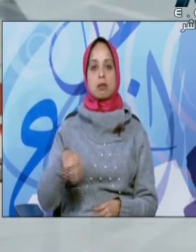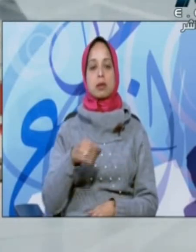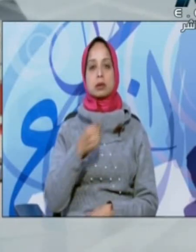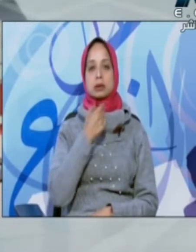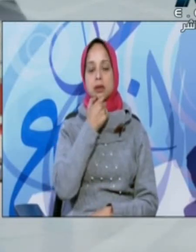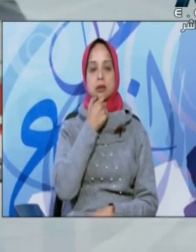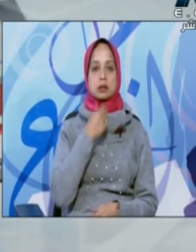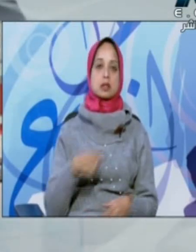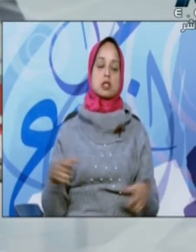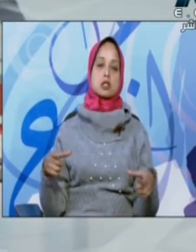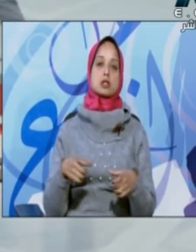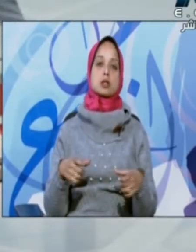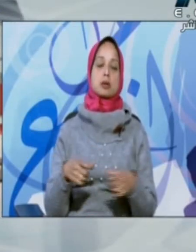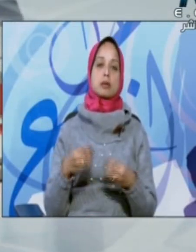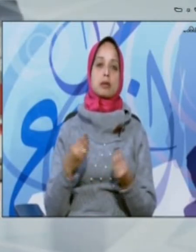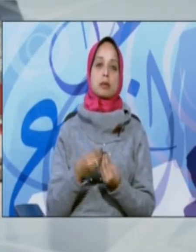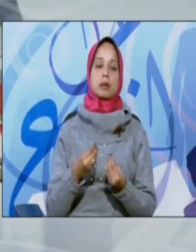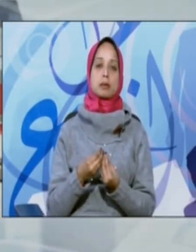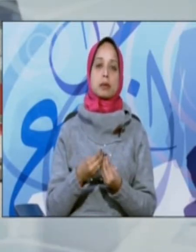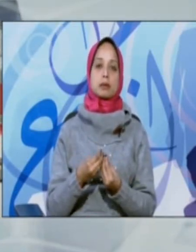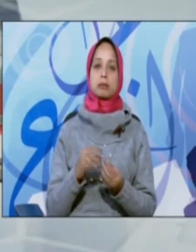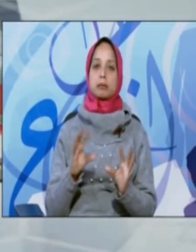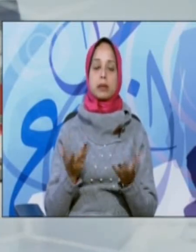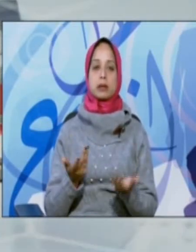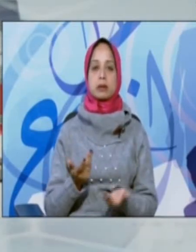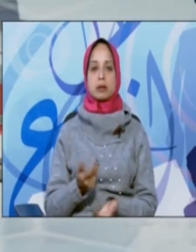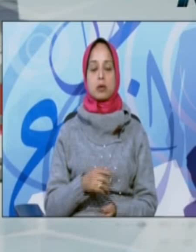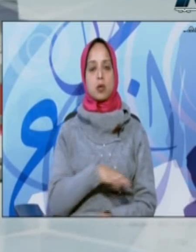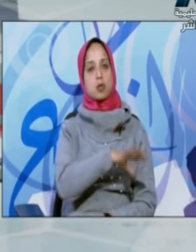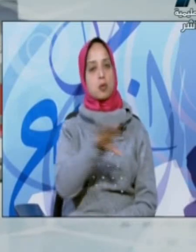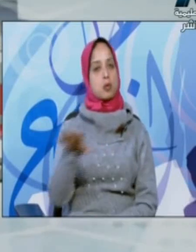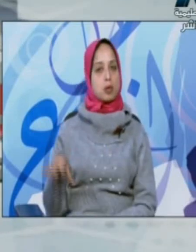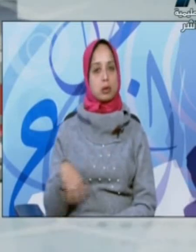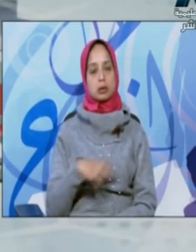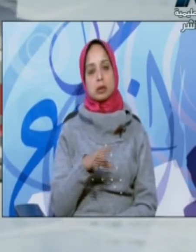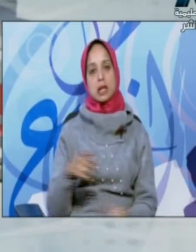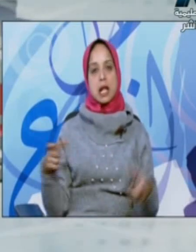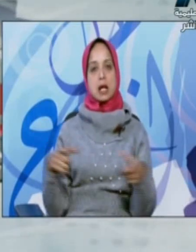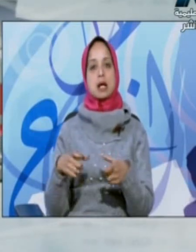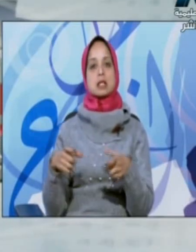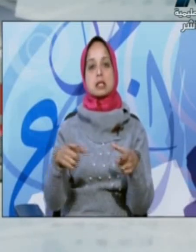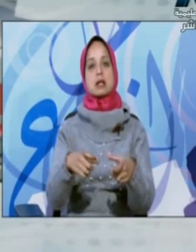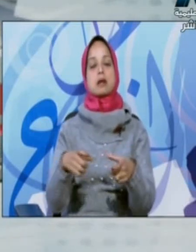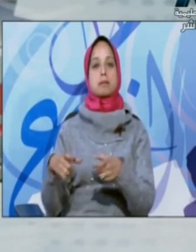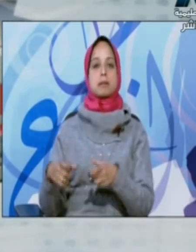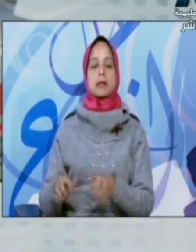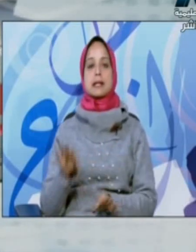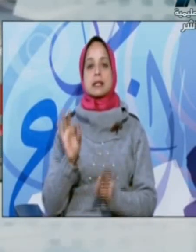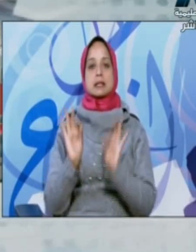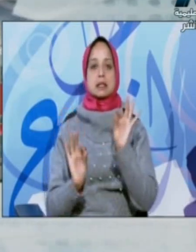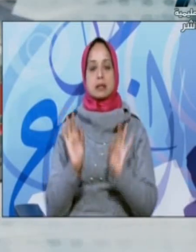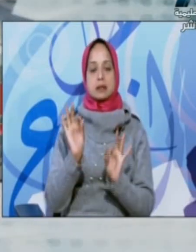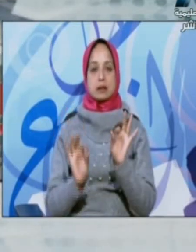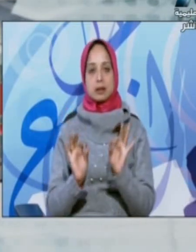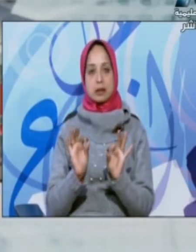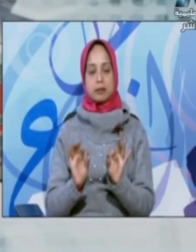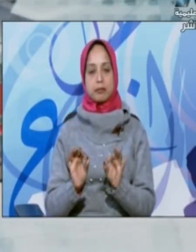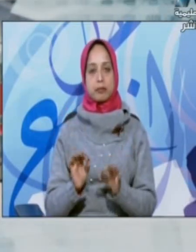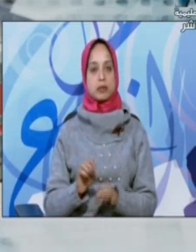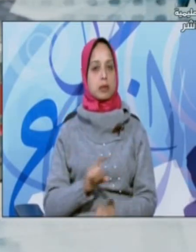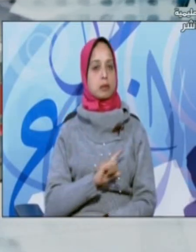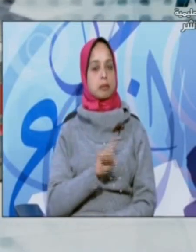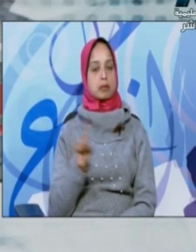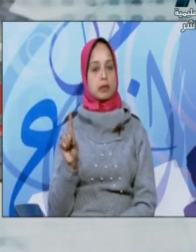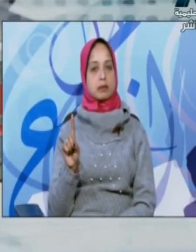اشترك فيها طبعا اشتراك كل الاحزاب السياسيه ما